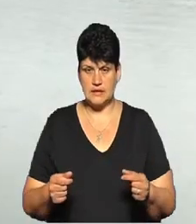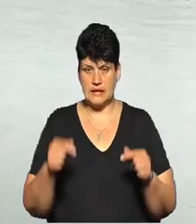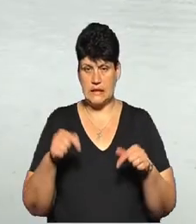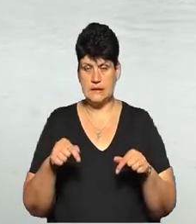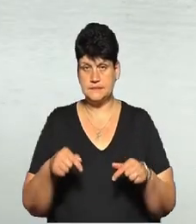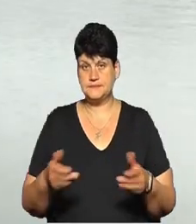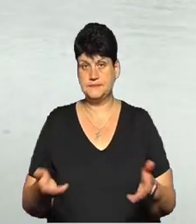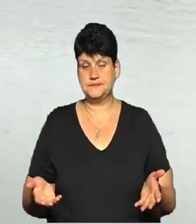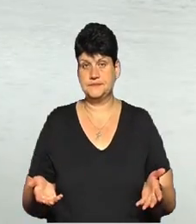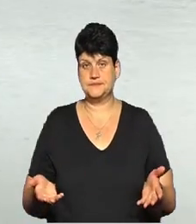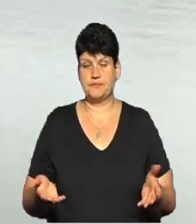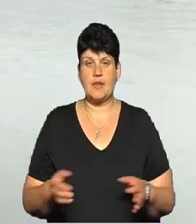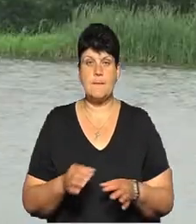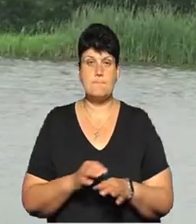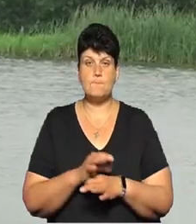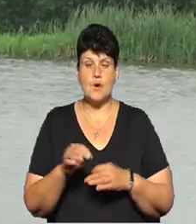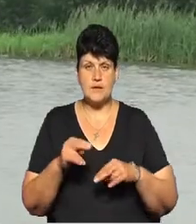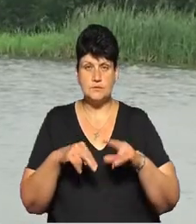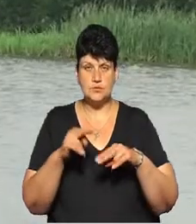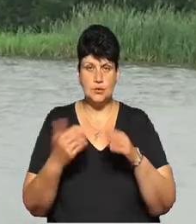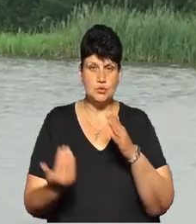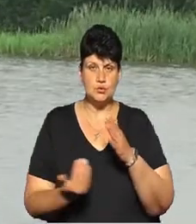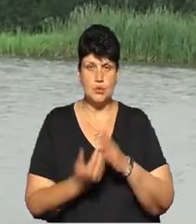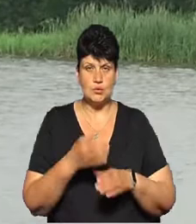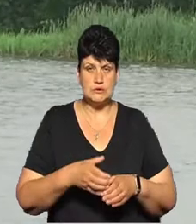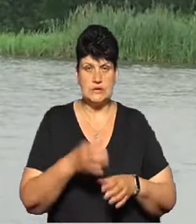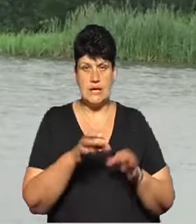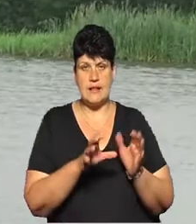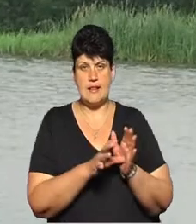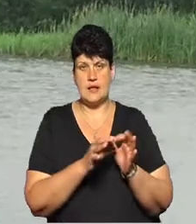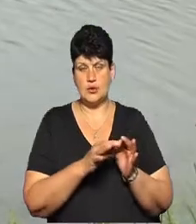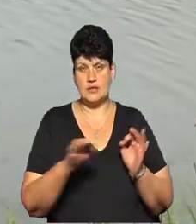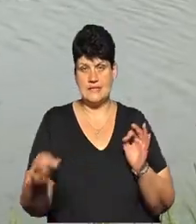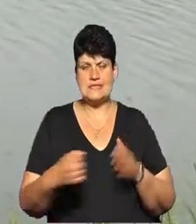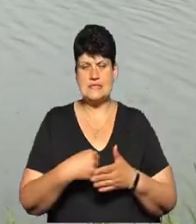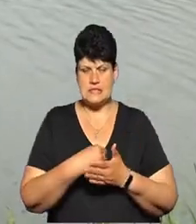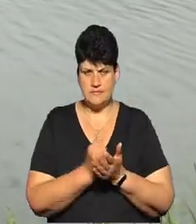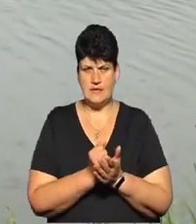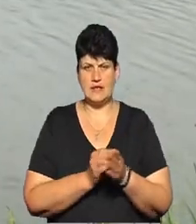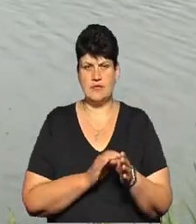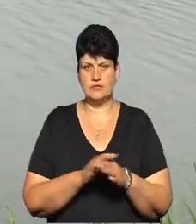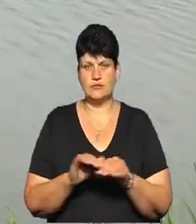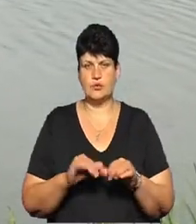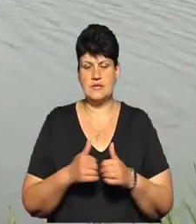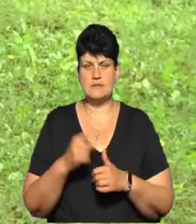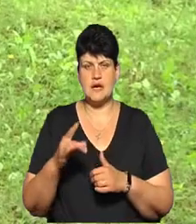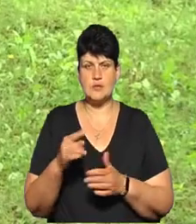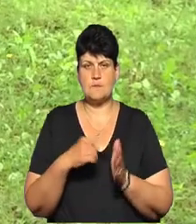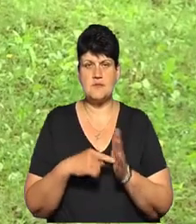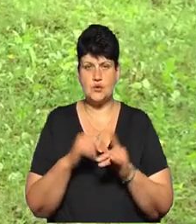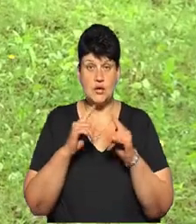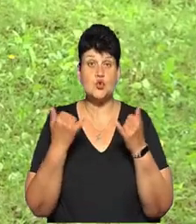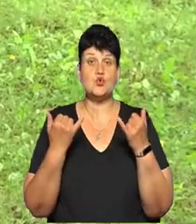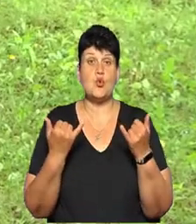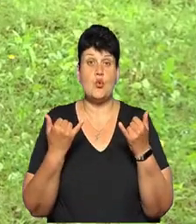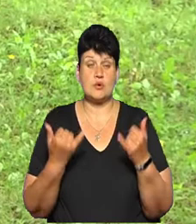Проєкт спорудження нової лінії електропередач в обхід ставка затвердили під час засідання виконавчого комітету Збаразької міської ради сьогодні. Про це